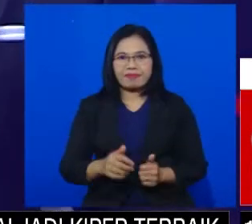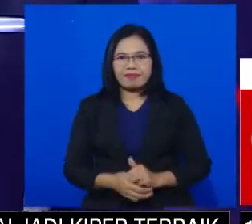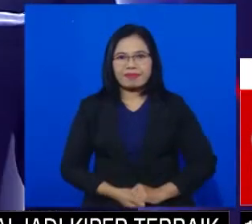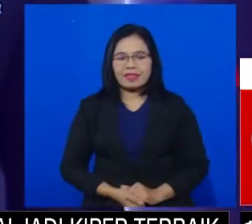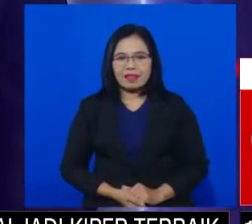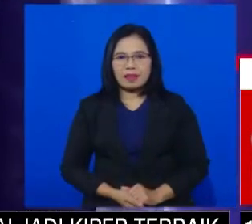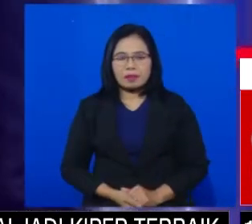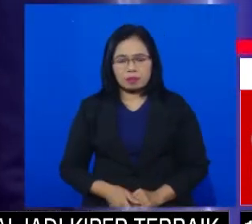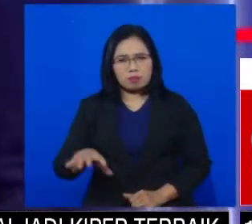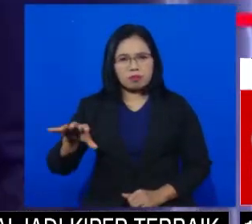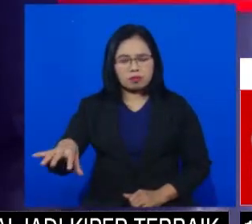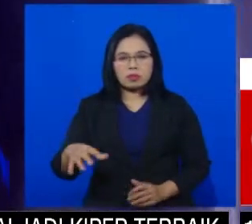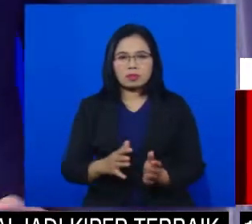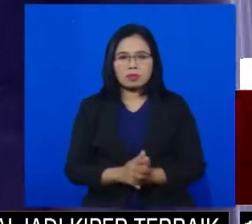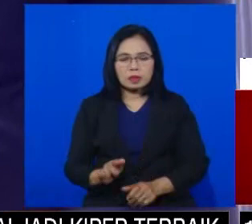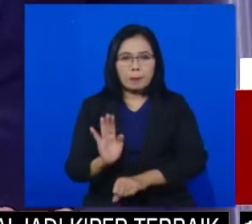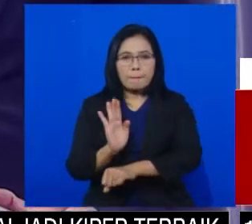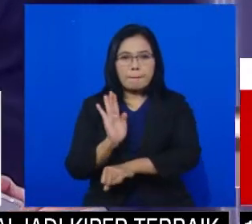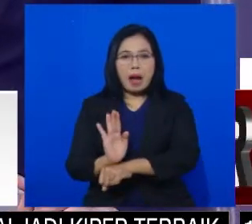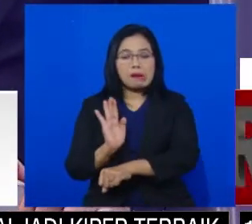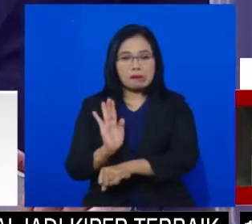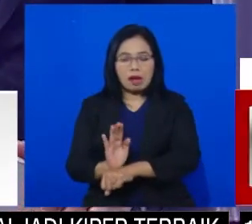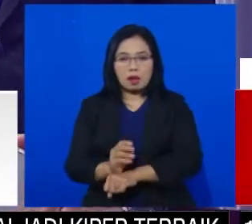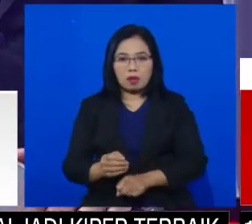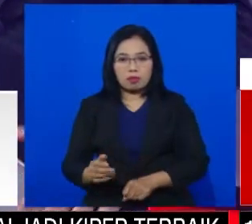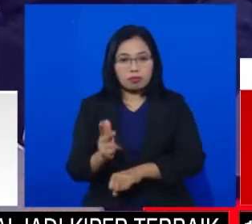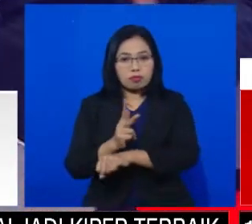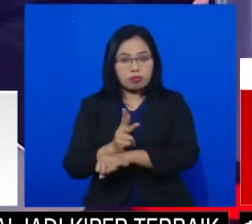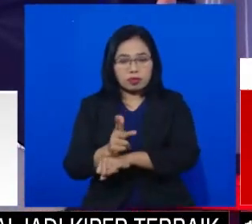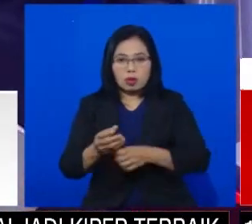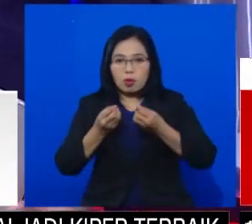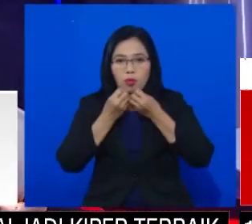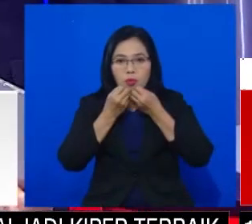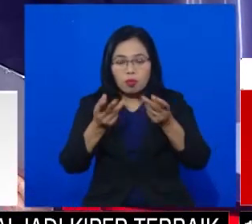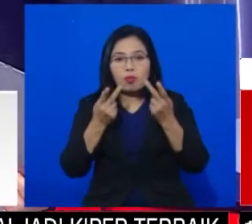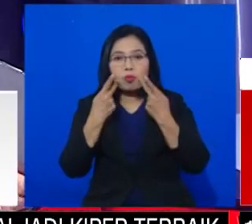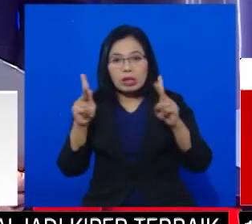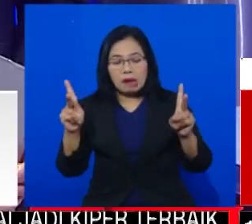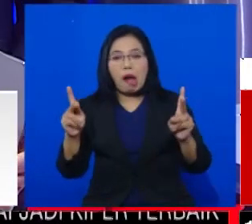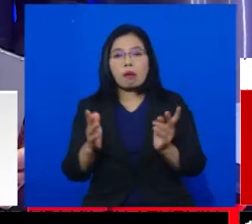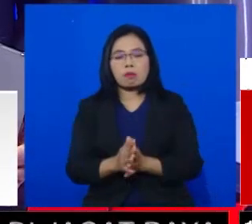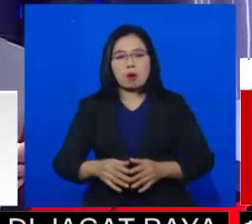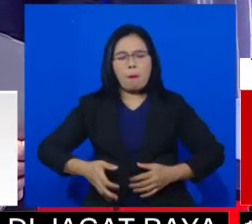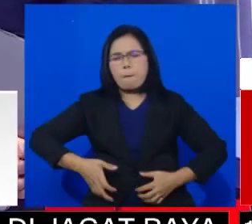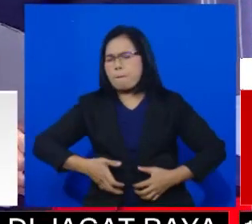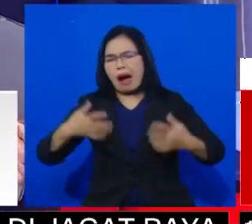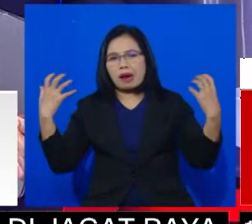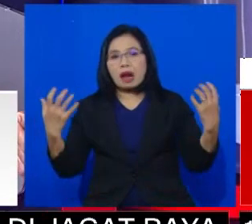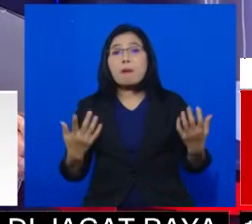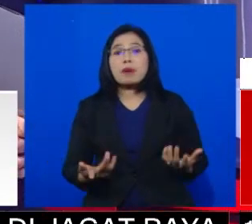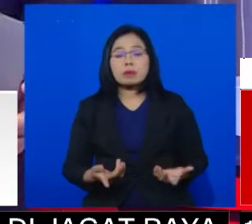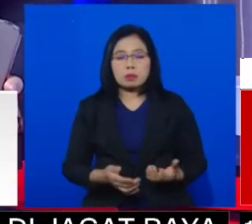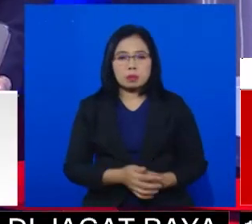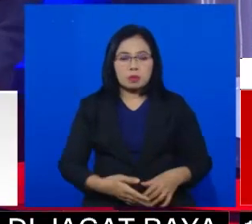Jagatmaya Magetan, Jawa Timur sempat dihebohkan dengan beredarnya video viral seorang pelajar mengamuk merusak motor yang baru saja dibelikan orang tuanya di sebuah showroom